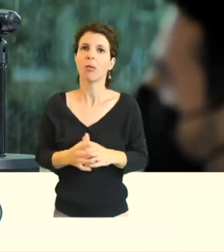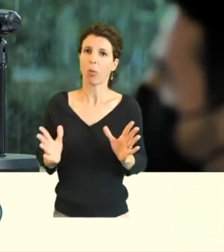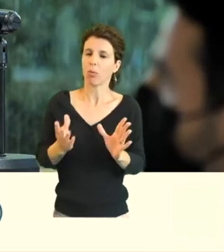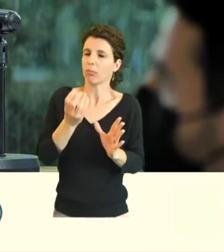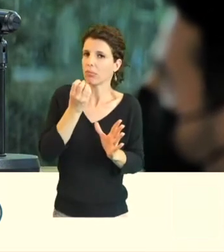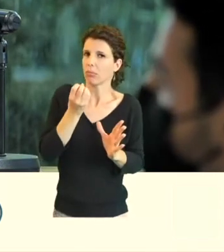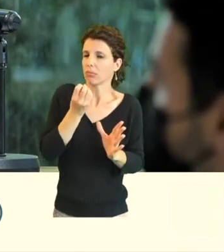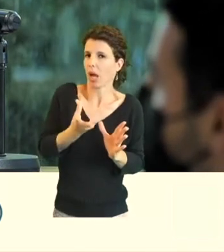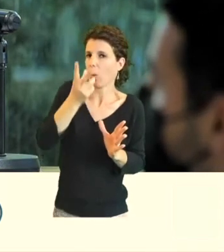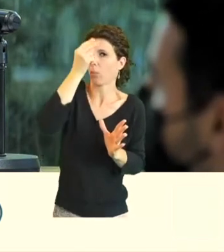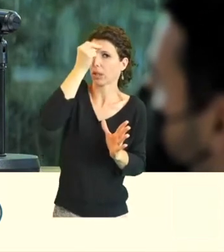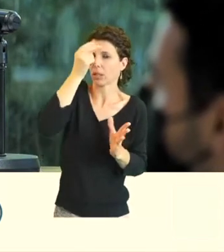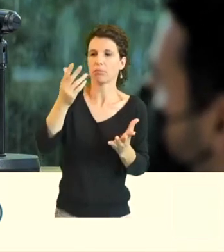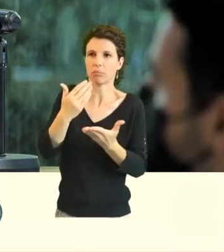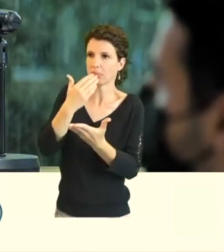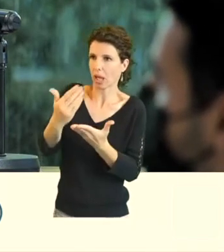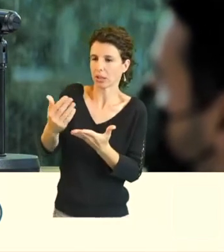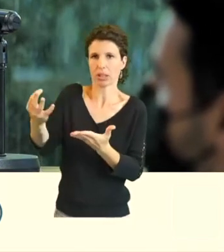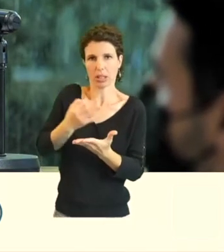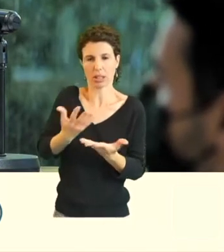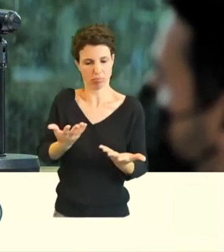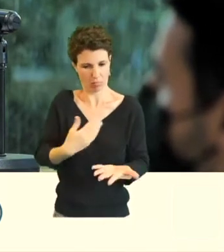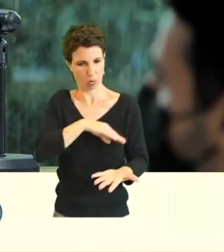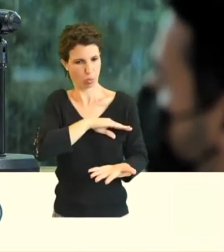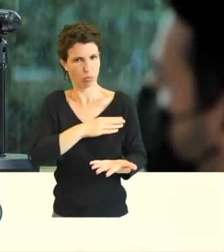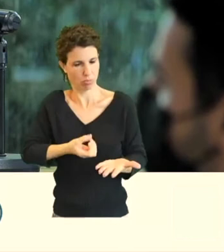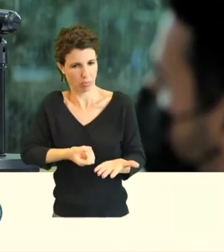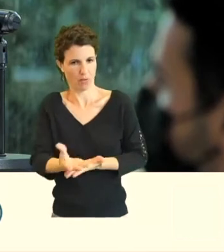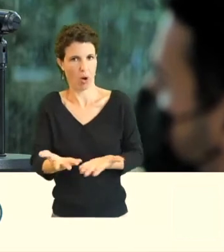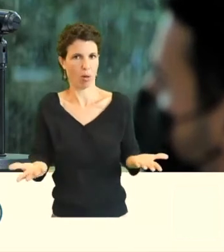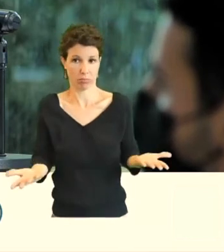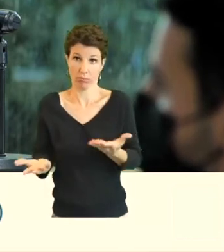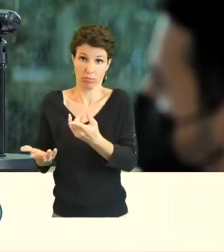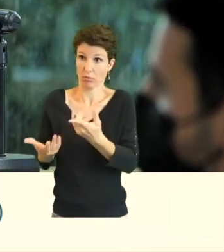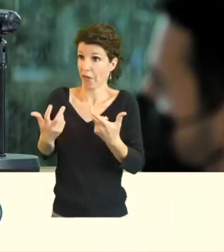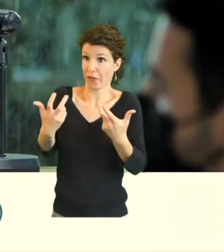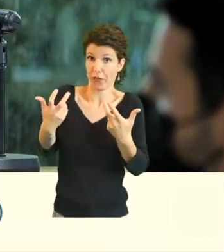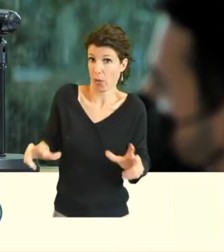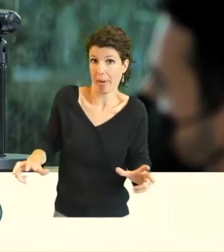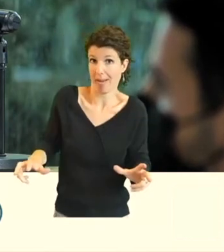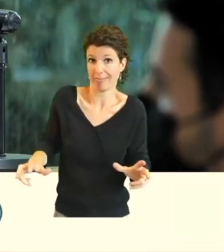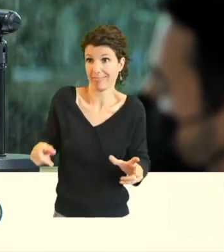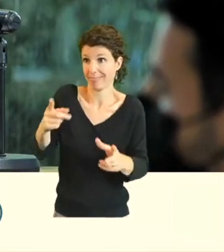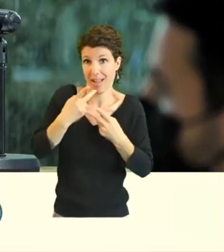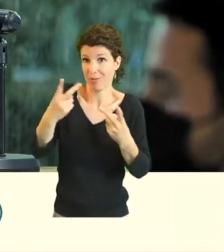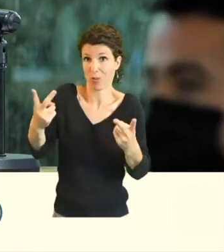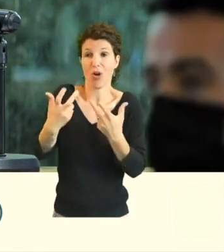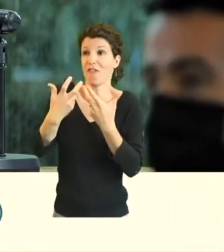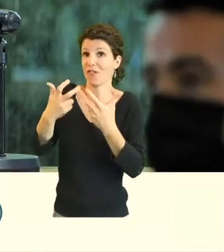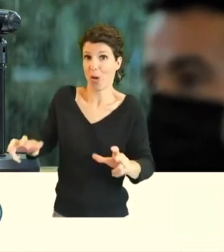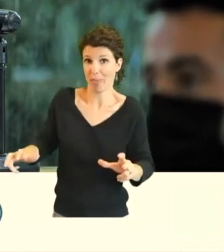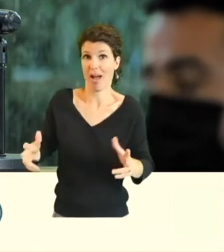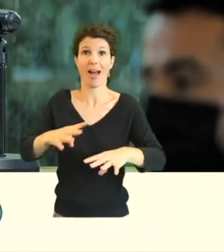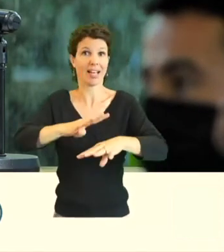dire, de l'affirmer, de quelque part de l'assumer, que vous ne souhaitez pas le ravalement de la façade